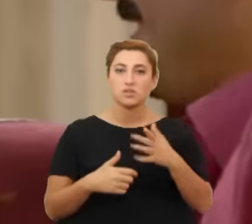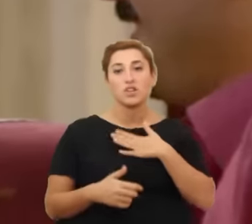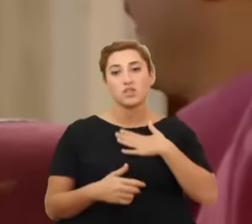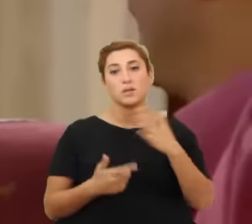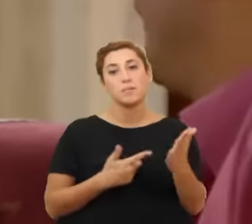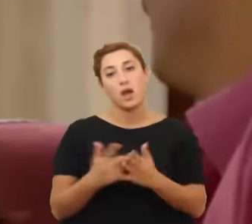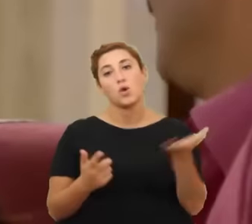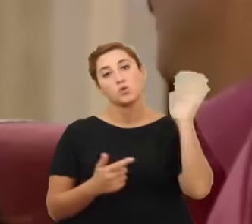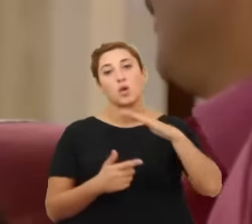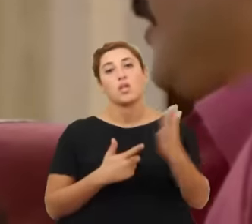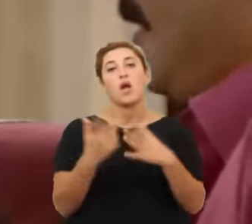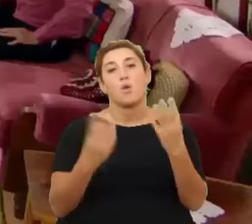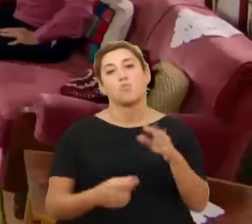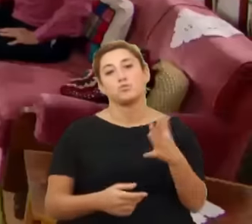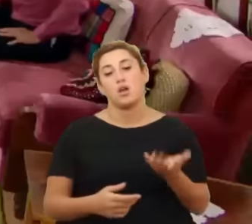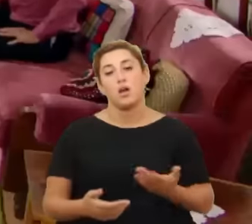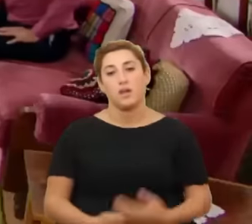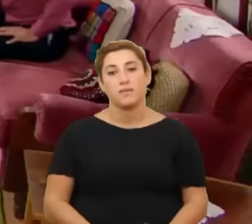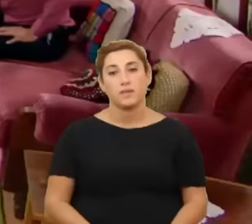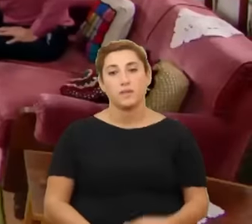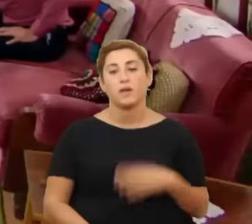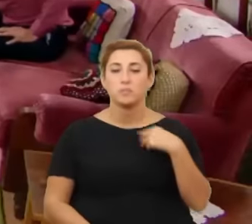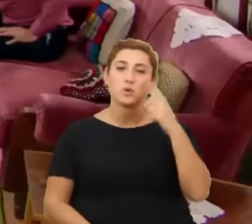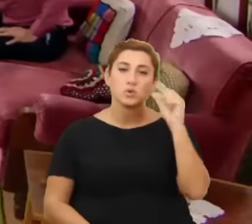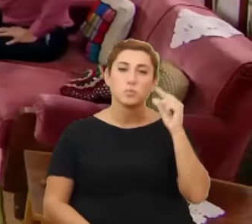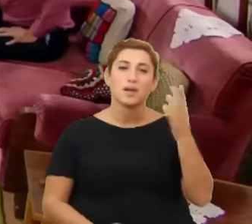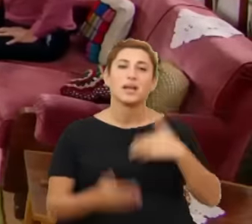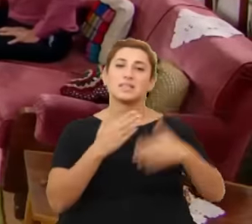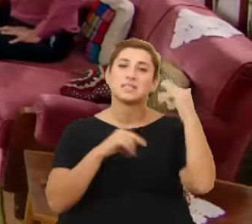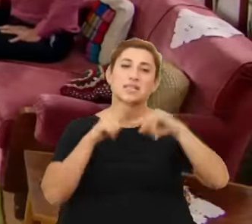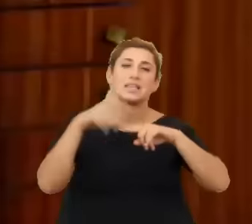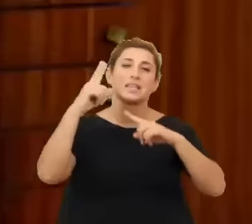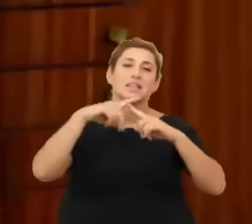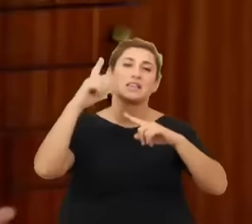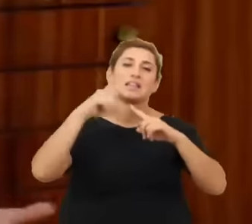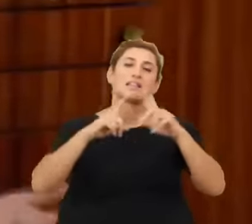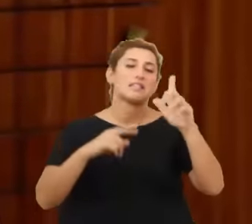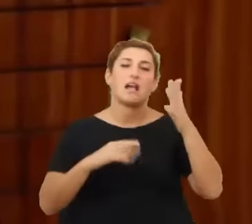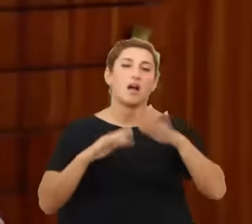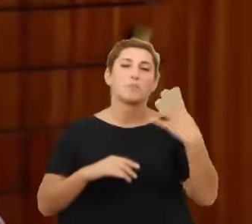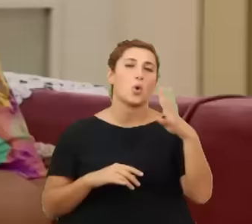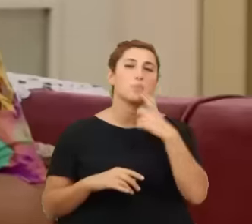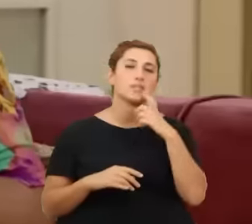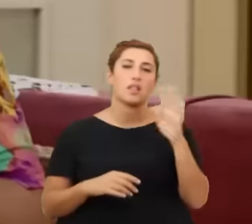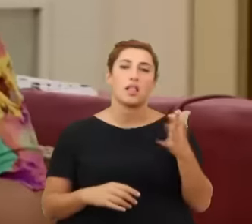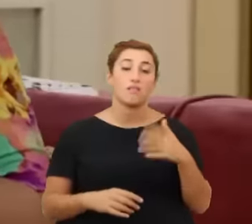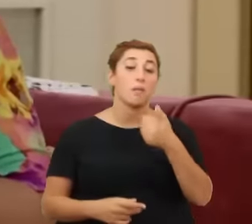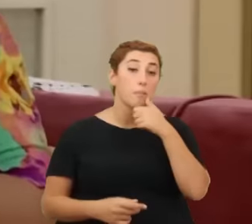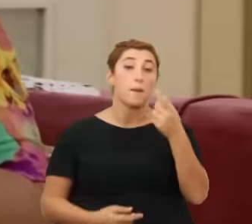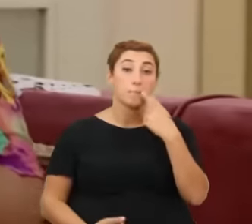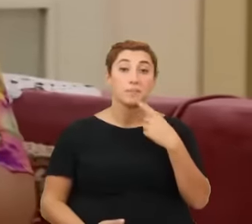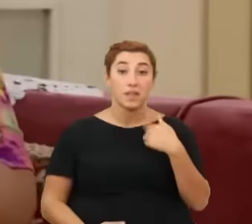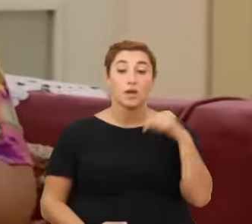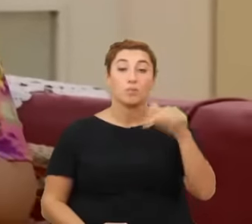Canım, tarla da sonradan tarla olmuş herhalde. Ha. Büyük ihtimalle Hititlerden kalma bir şey. Yani 4000 yıllık falan. Babam dedi